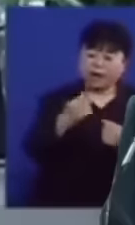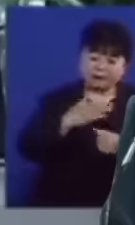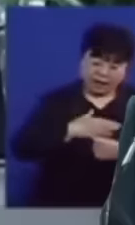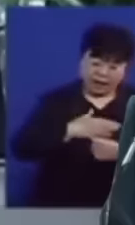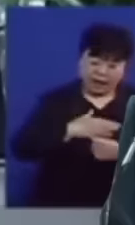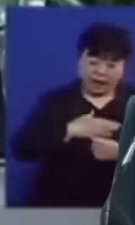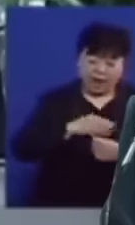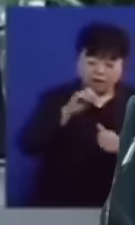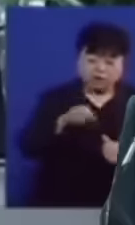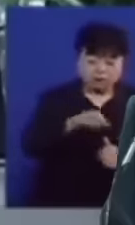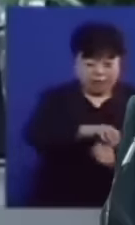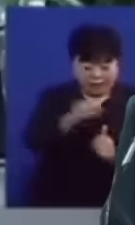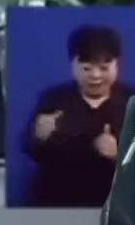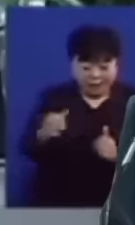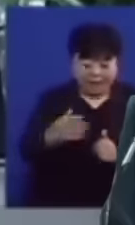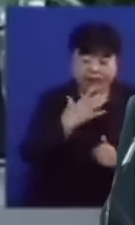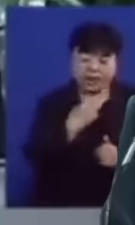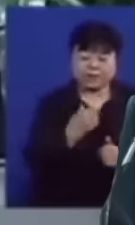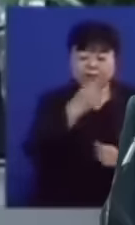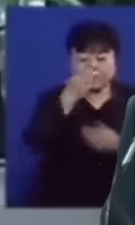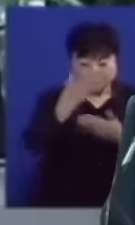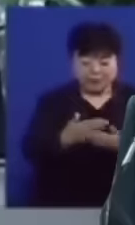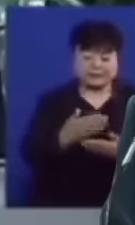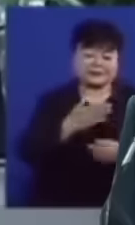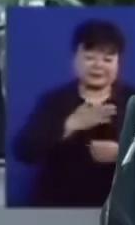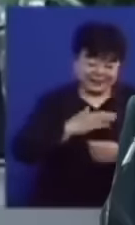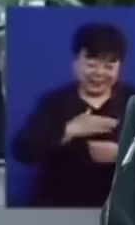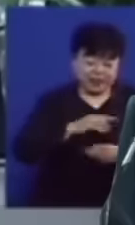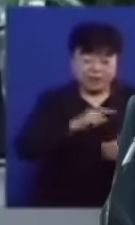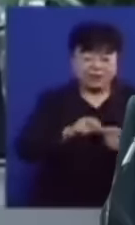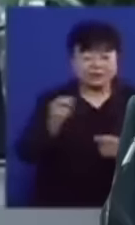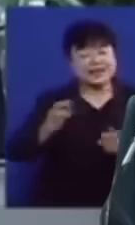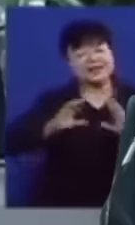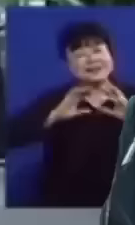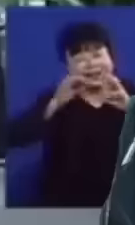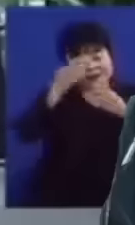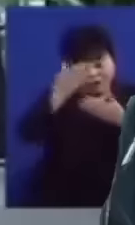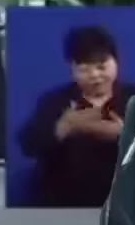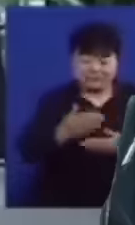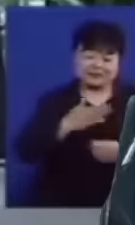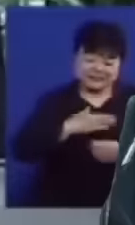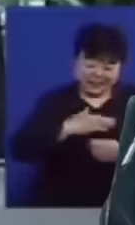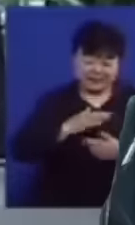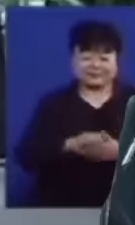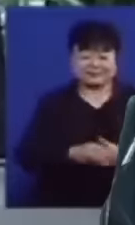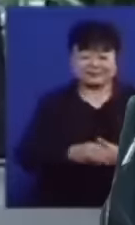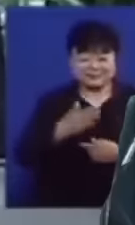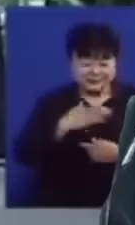저주에서 해방되고 아브라함의 복을 받은 나, 부활영생